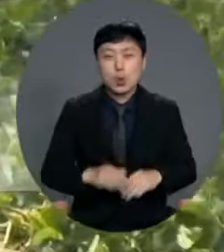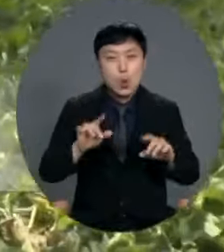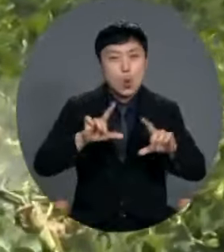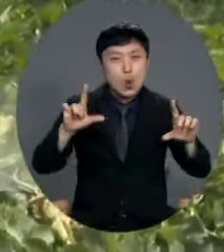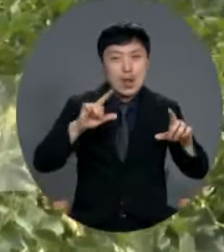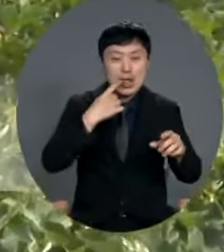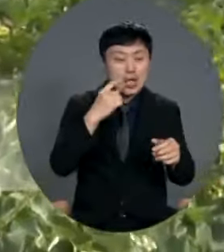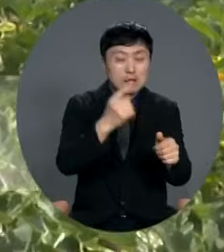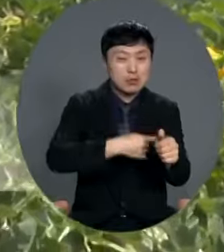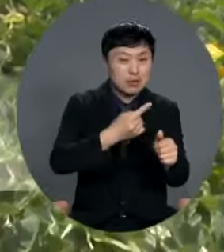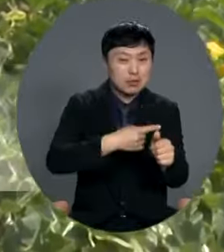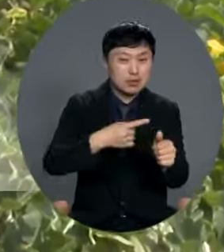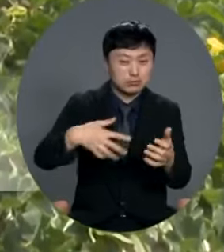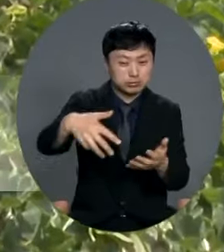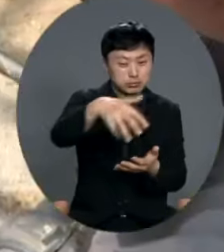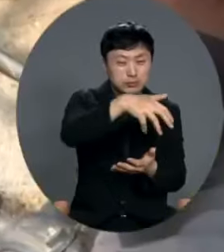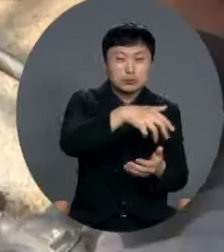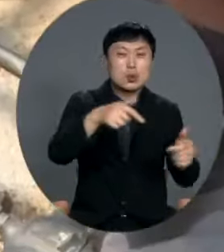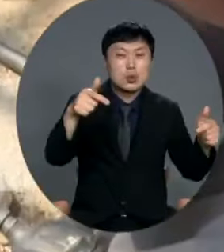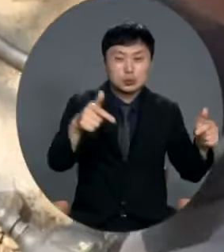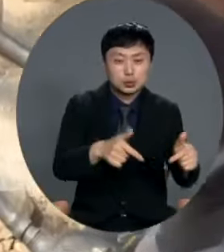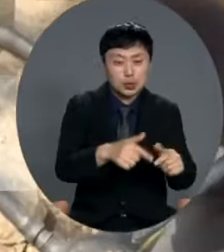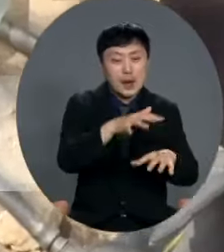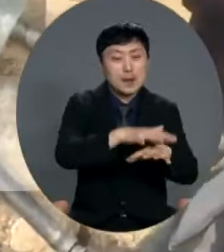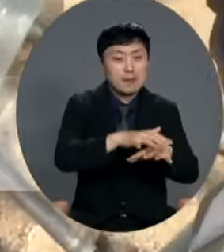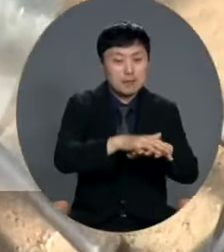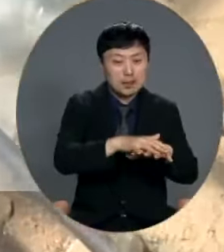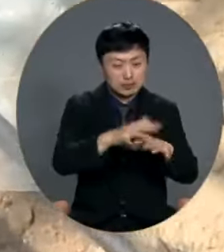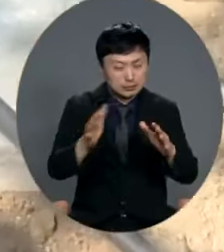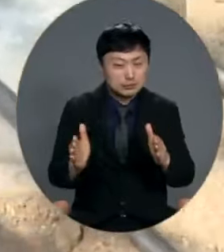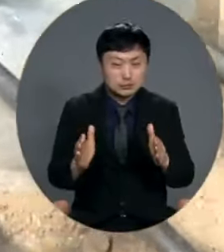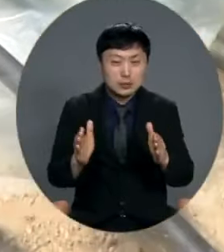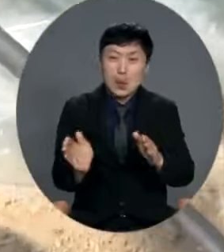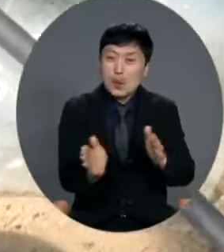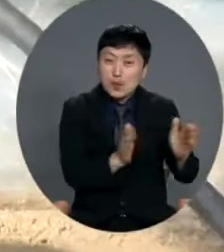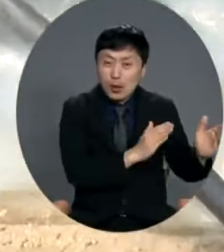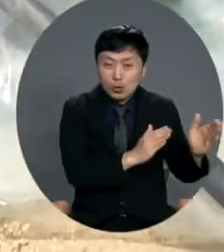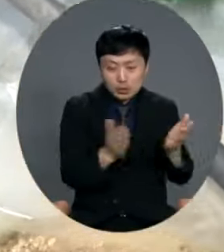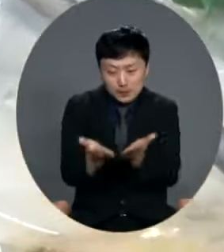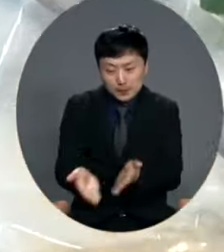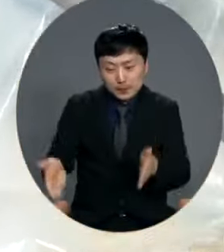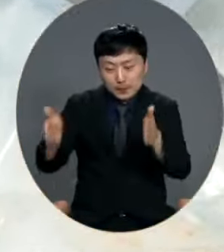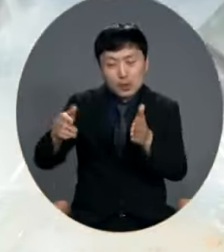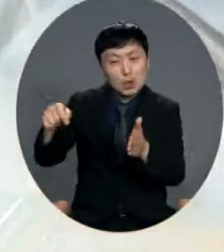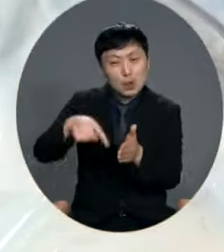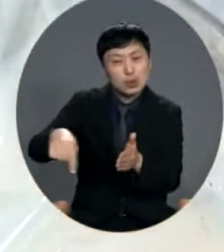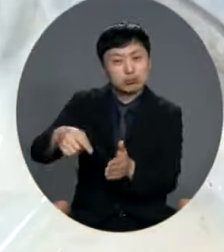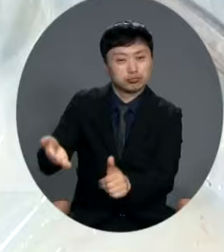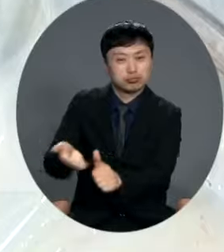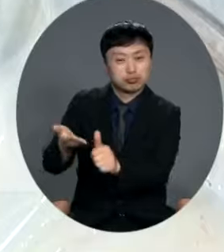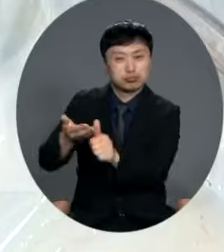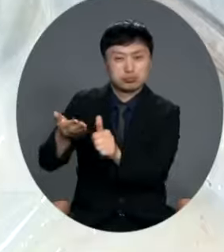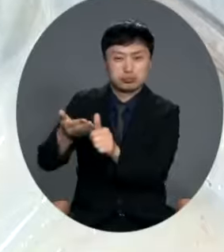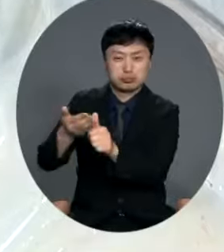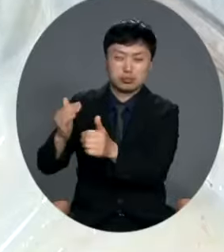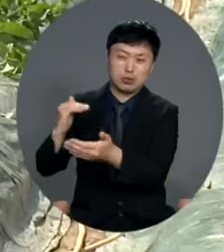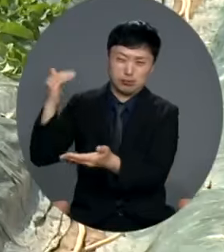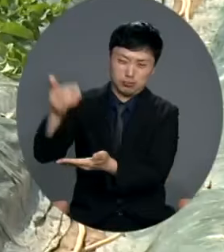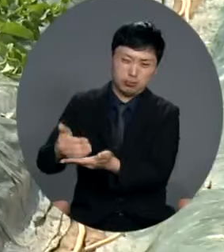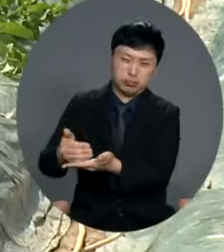작황이 전반적으로 부진한데 기존의 흙을 드러내고 수경 재배를 도입한 곳에서는 수확이 늘었다고